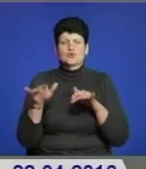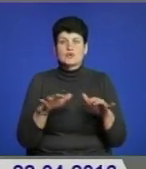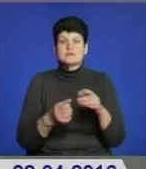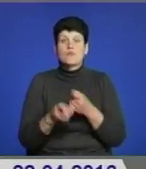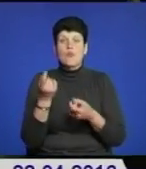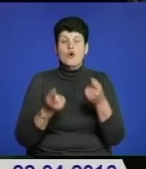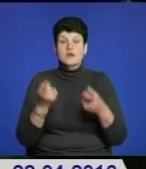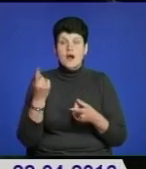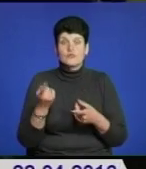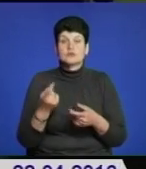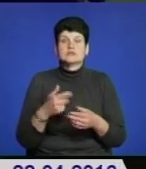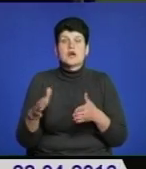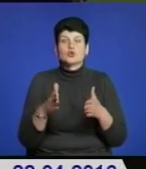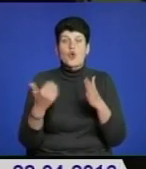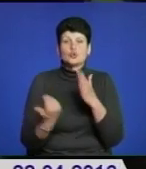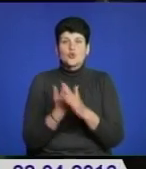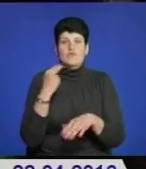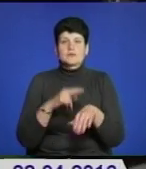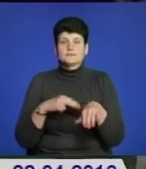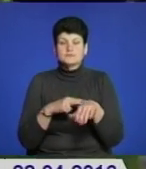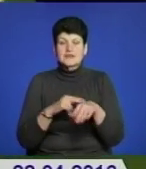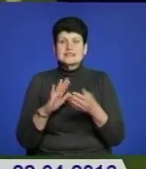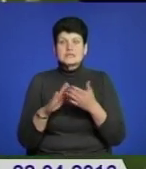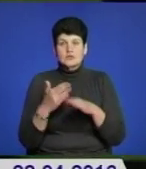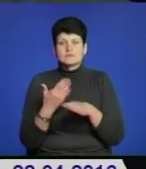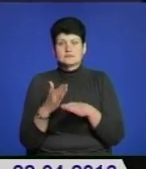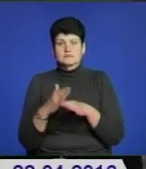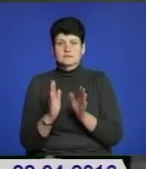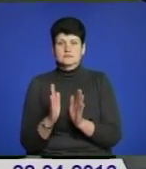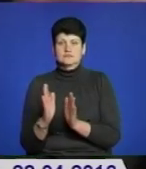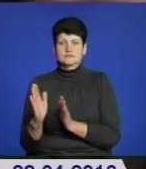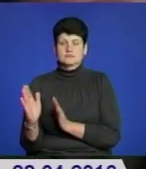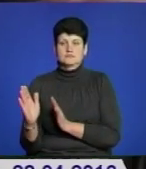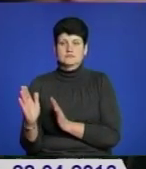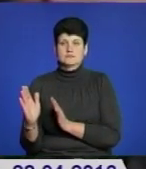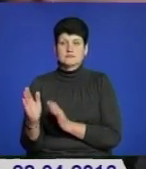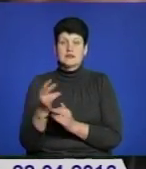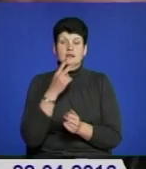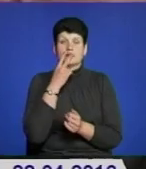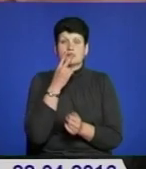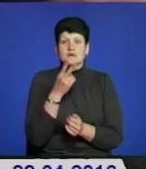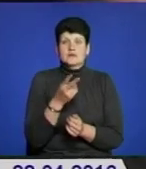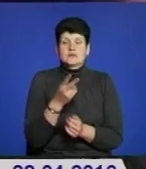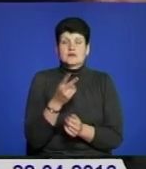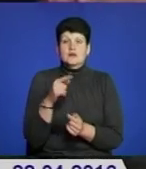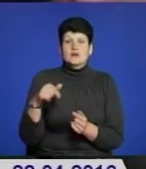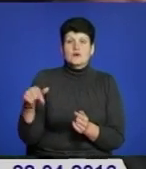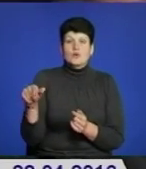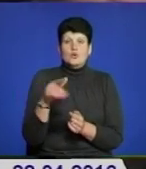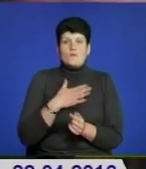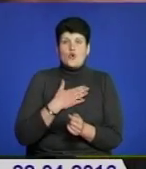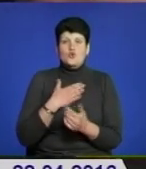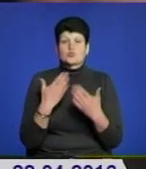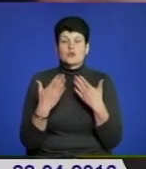на дорогах обласного центру нових патрульних ситуація поступово налагоджується. Судячи з кола мого